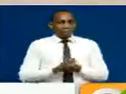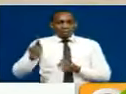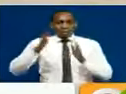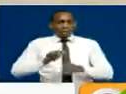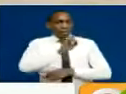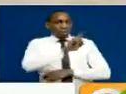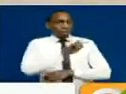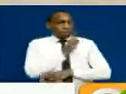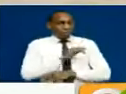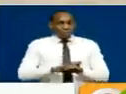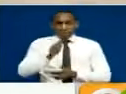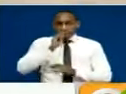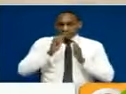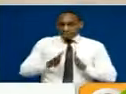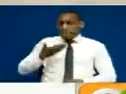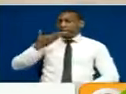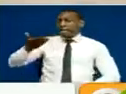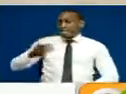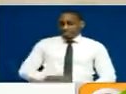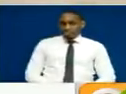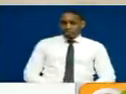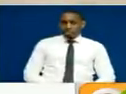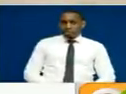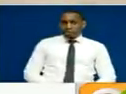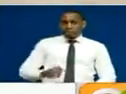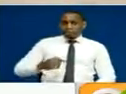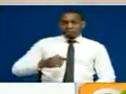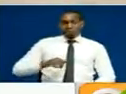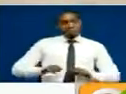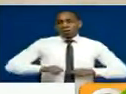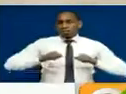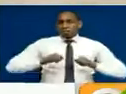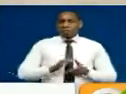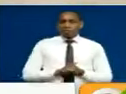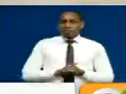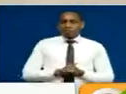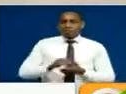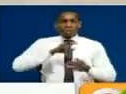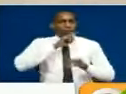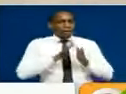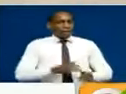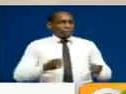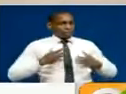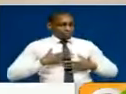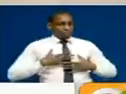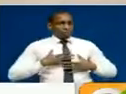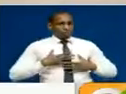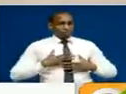yule Mkenya akauliza. Huyu Mtanzania akasema, "Nilikuwa mkubwa." Yule Mganda akashtuka.